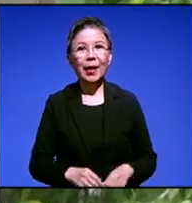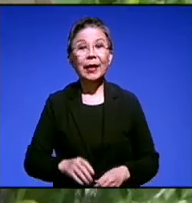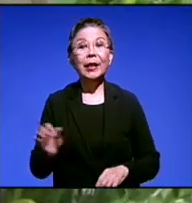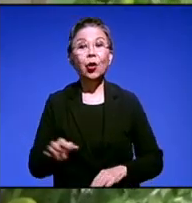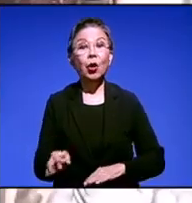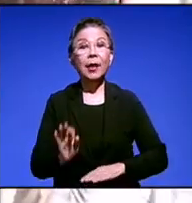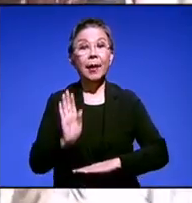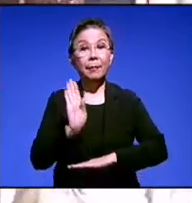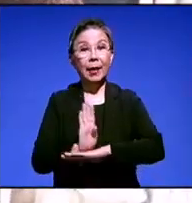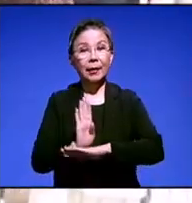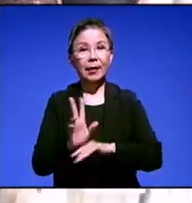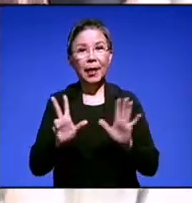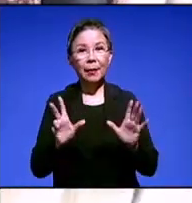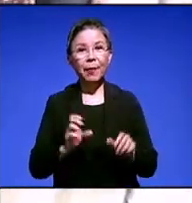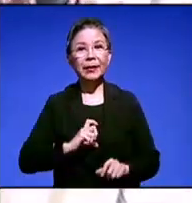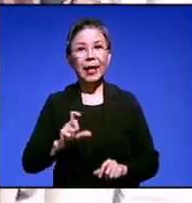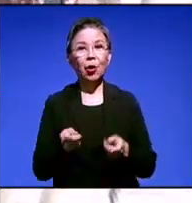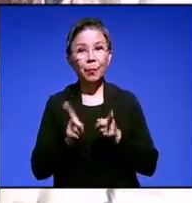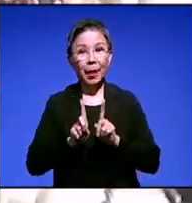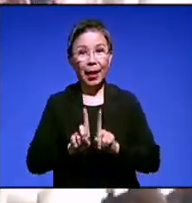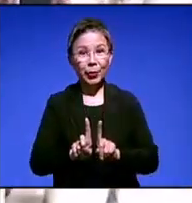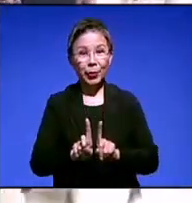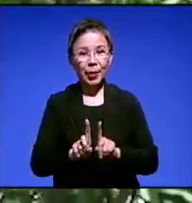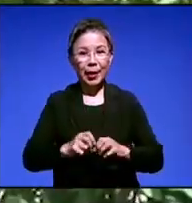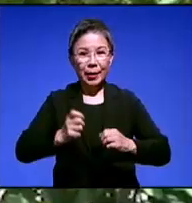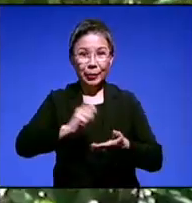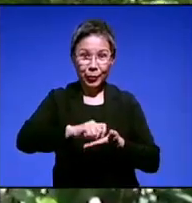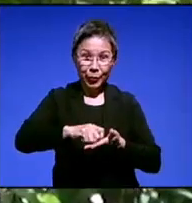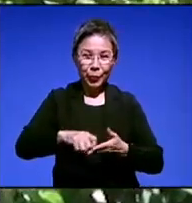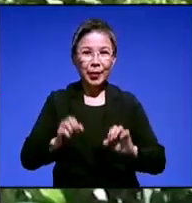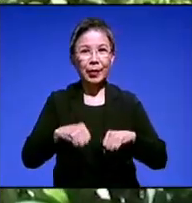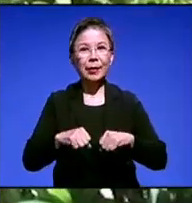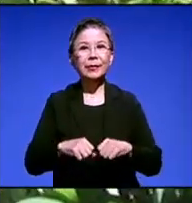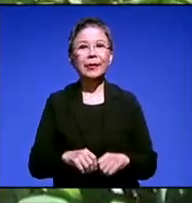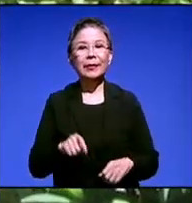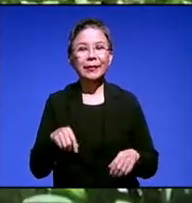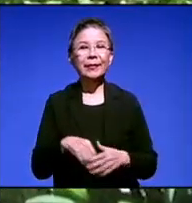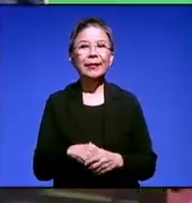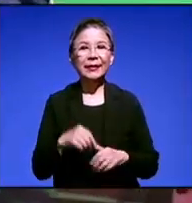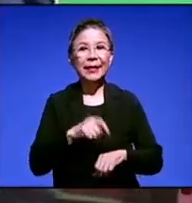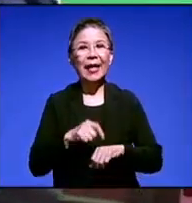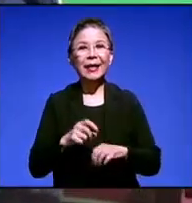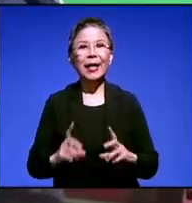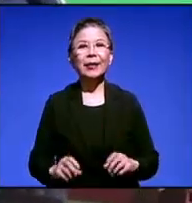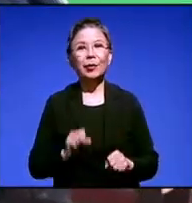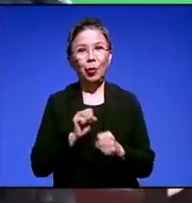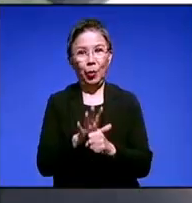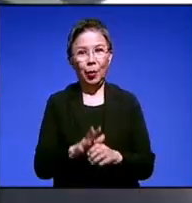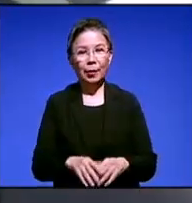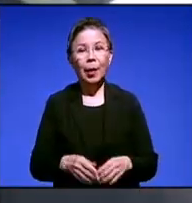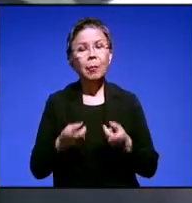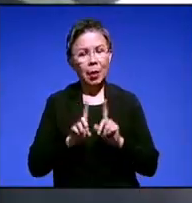Kecamatan Jawa Timur, 8 pasang calon pengantin melangsungkan ijab kabul atau akad nikah di tengah pandemi virus corona. Pernikahan masih